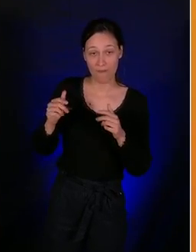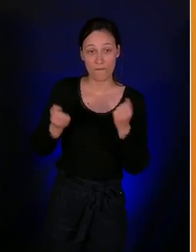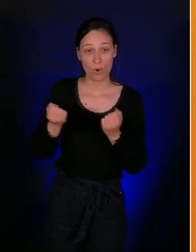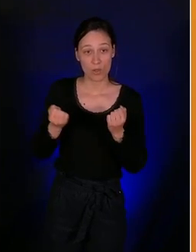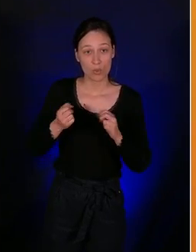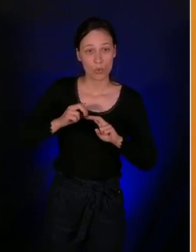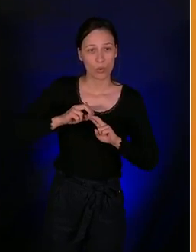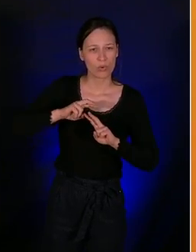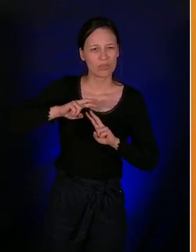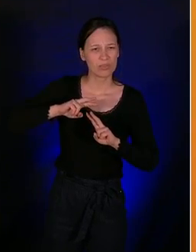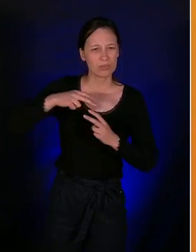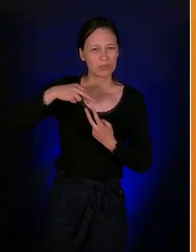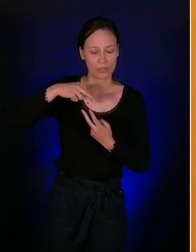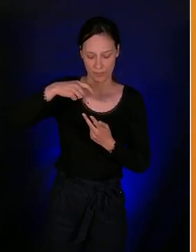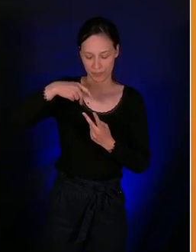immatriculation